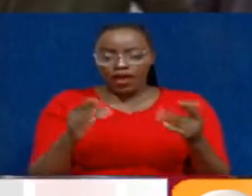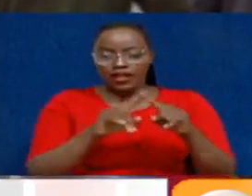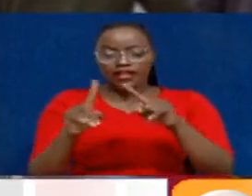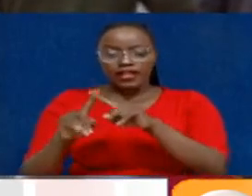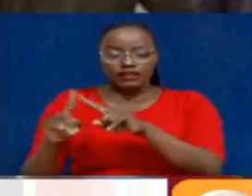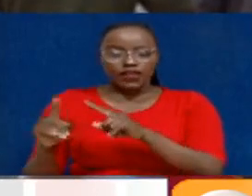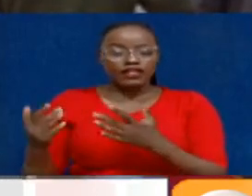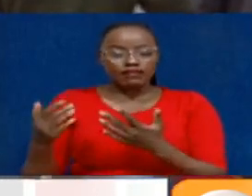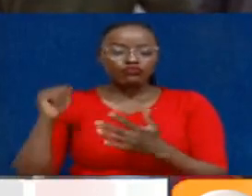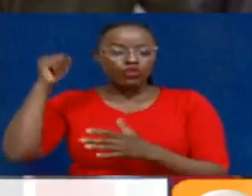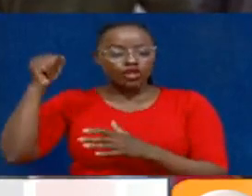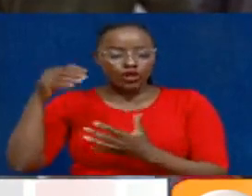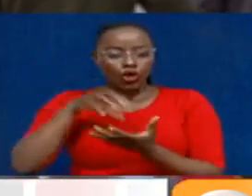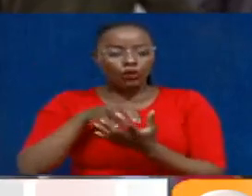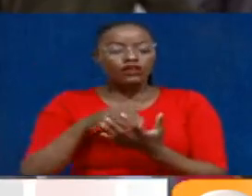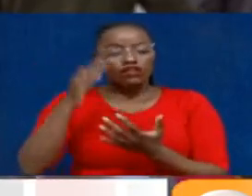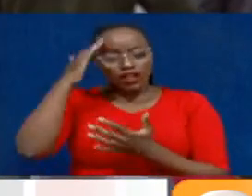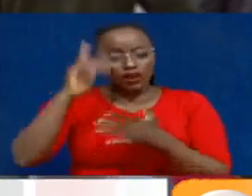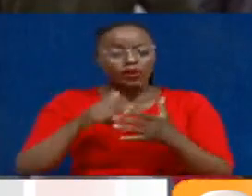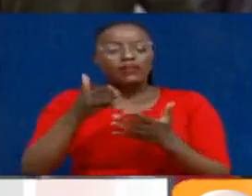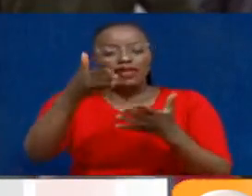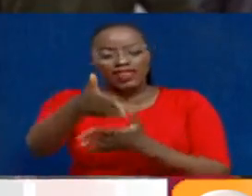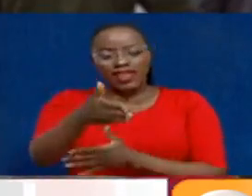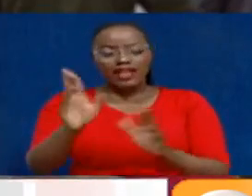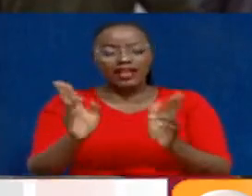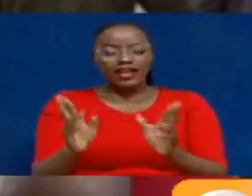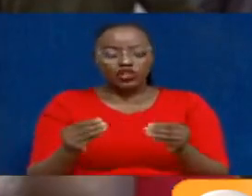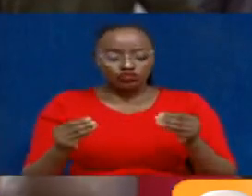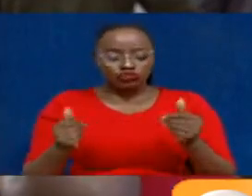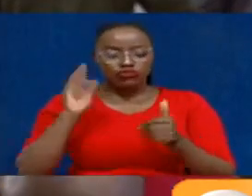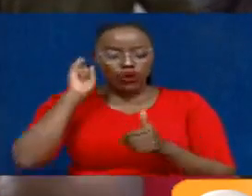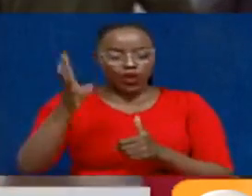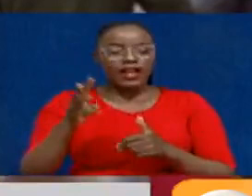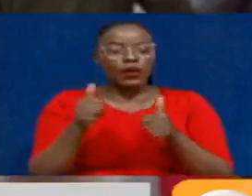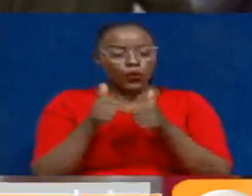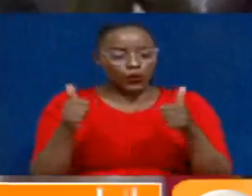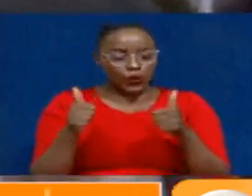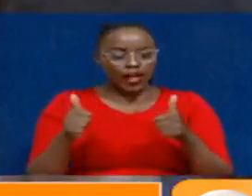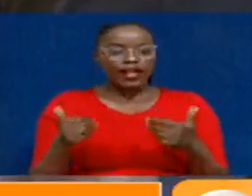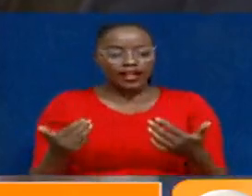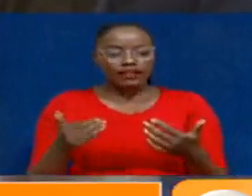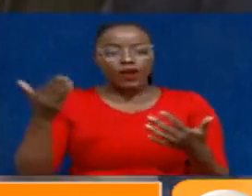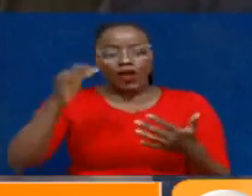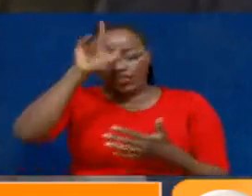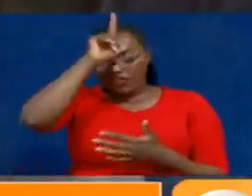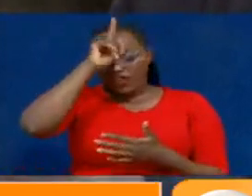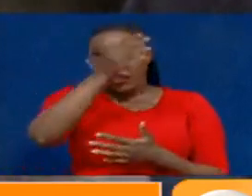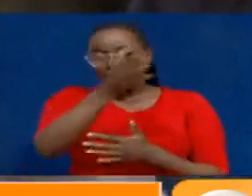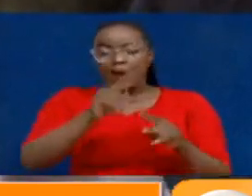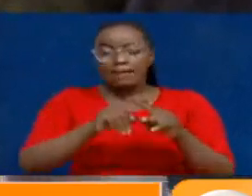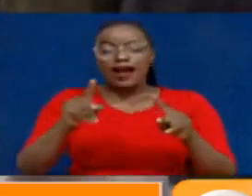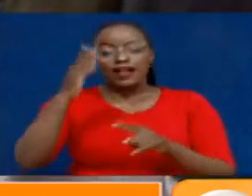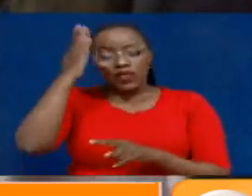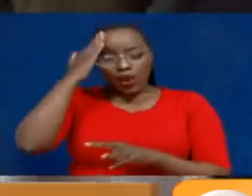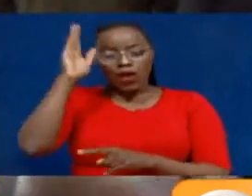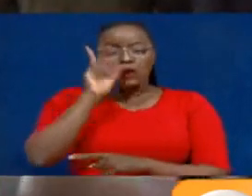vyama mbalimbali, nataka kuwakumbusha kwamba niko ground na tutapambana na wao vilivyo huko mashinani, lakini